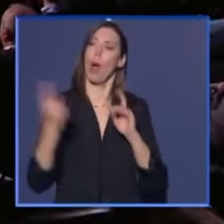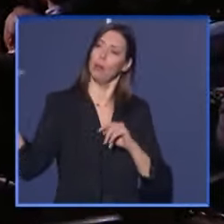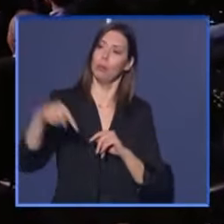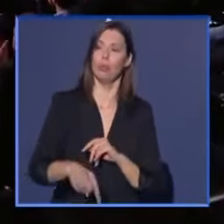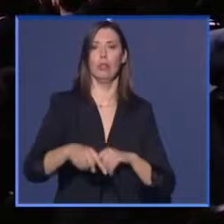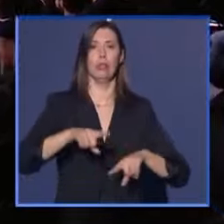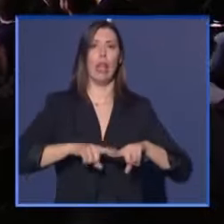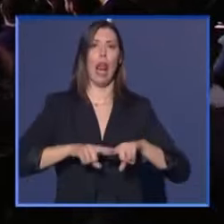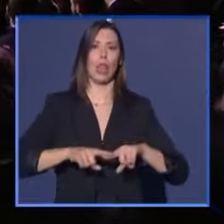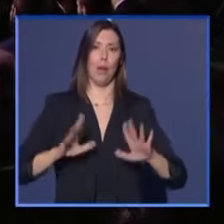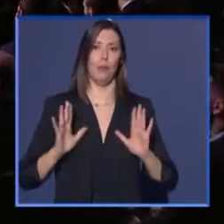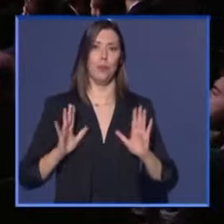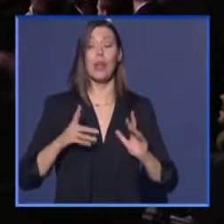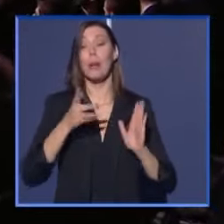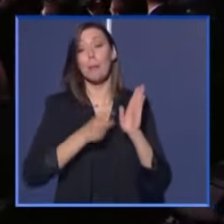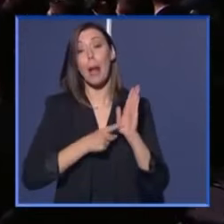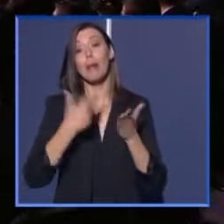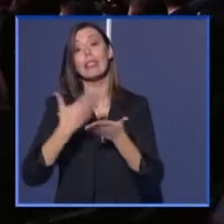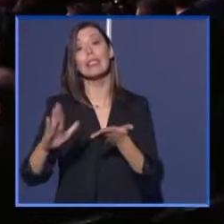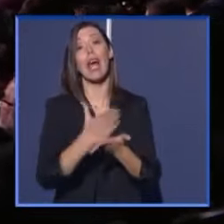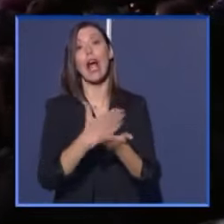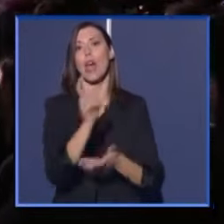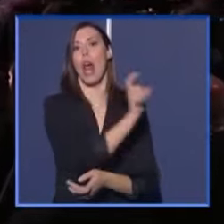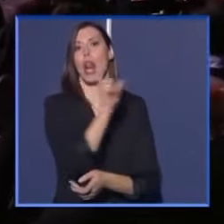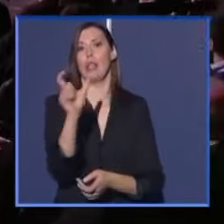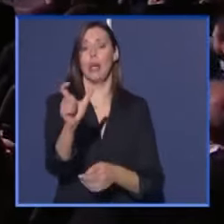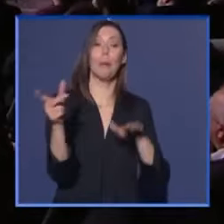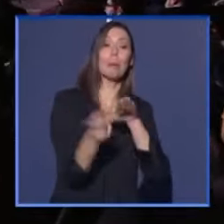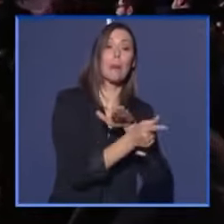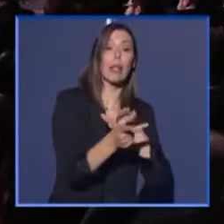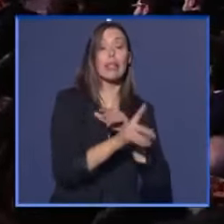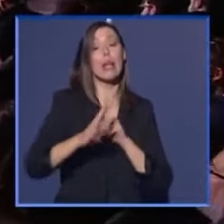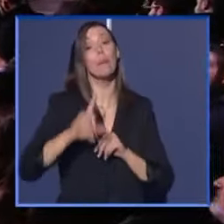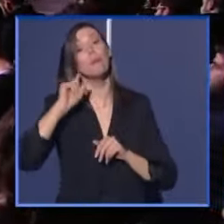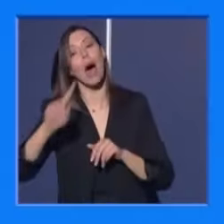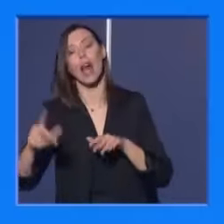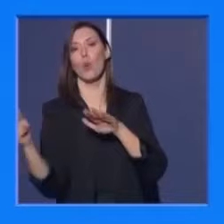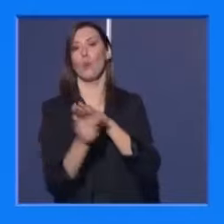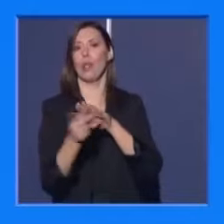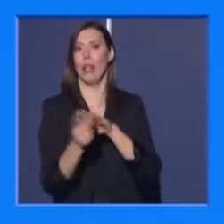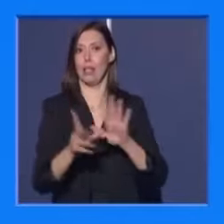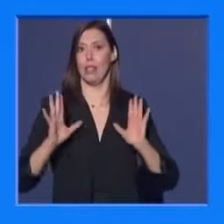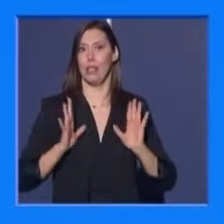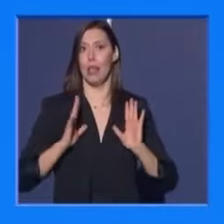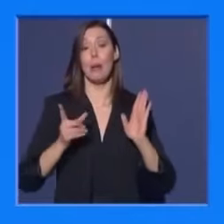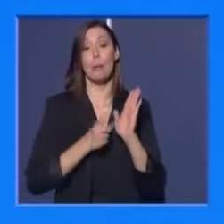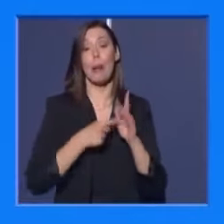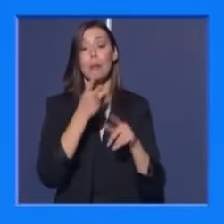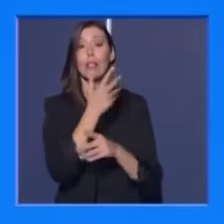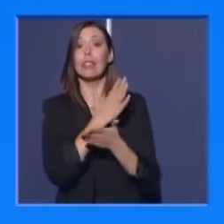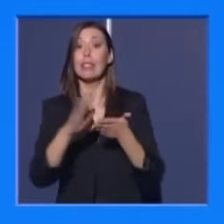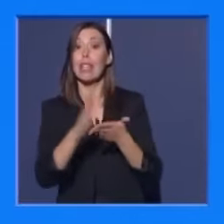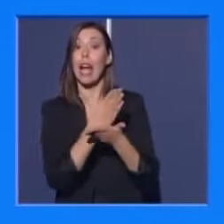Γιατί αλλιώς αδικούμε τους νόμιμους μετανάστες. Σε ό,τι αφορά τους πρόσφυγες, τους